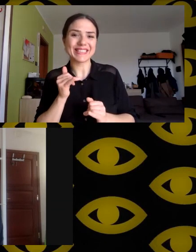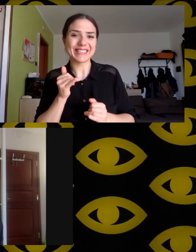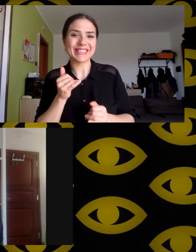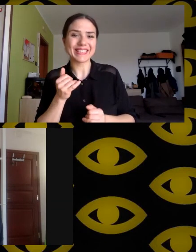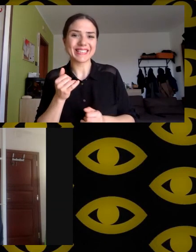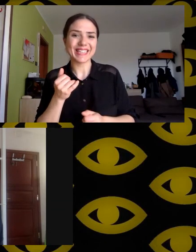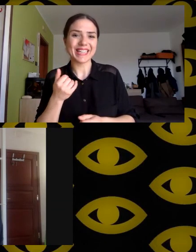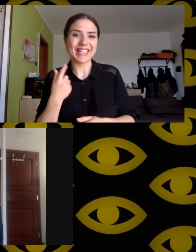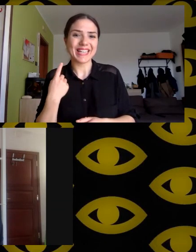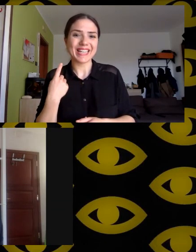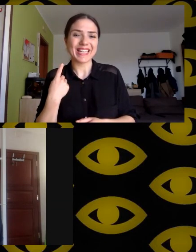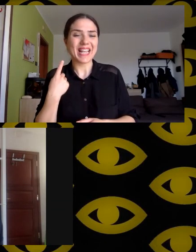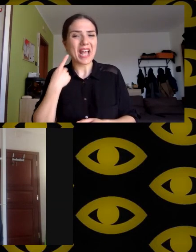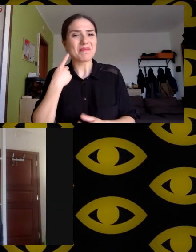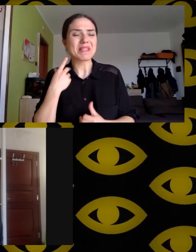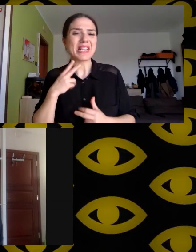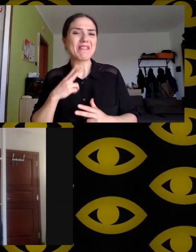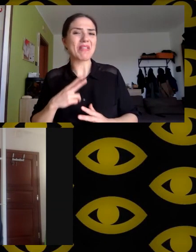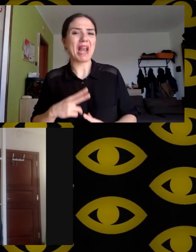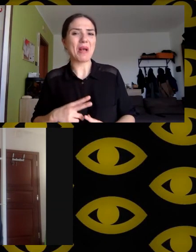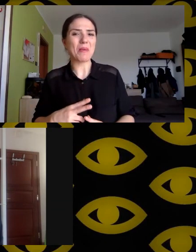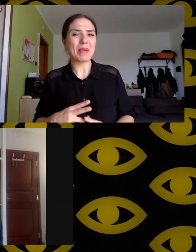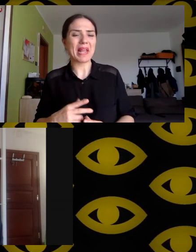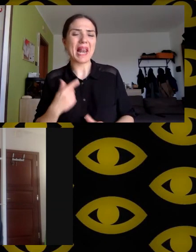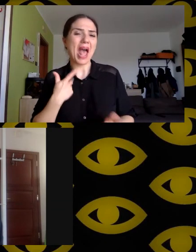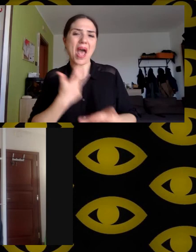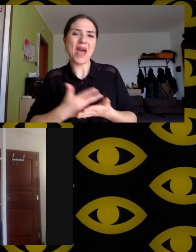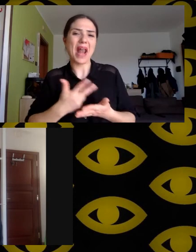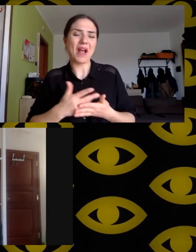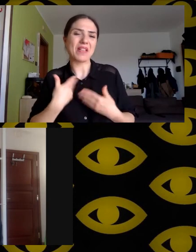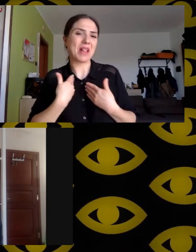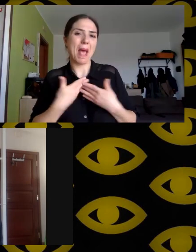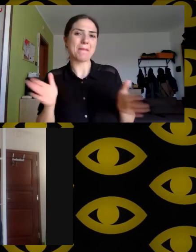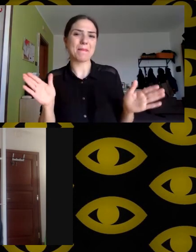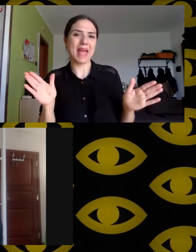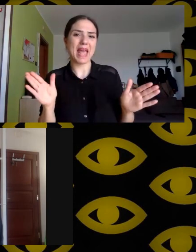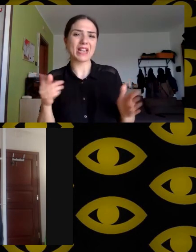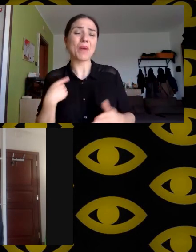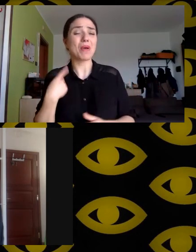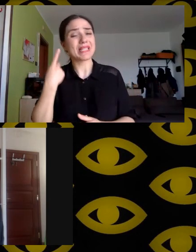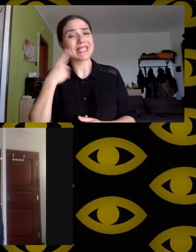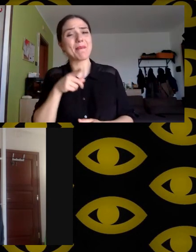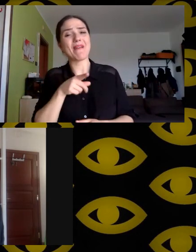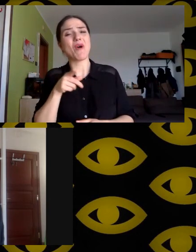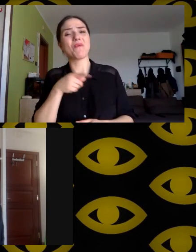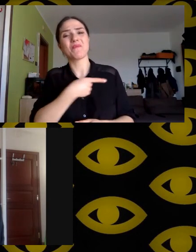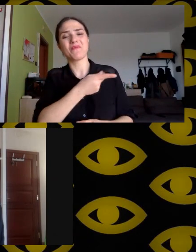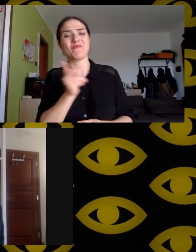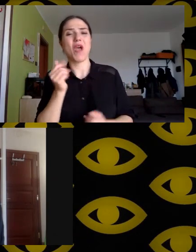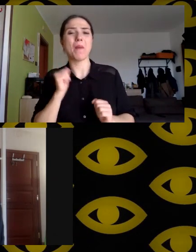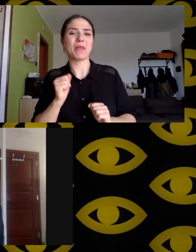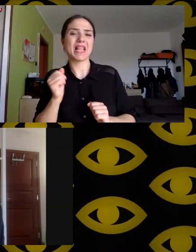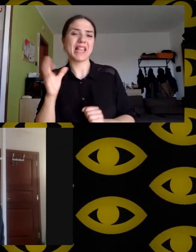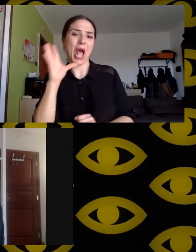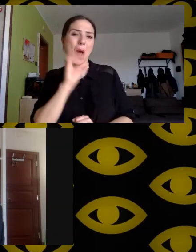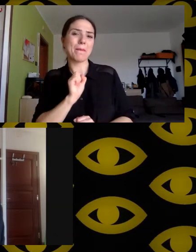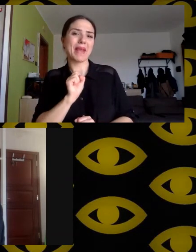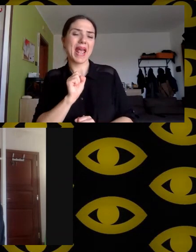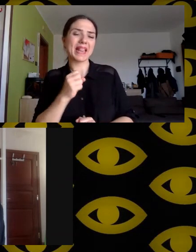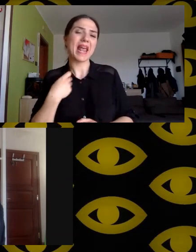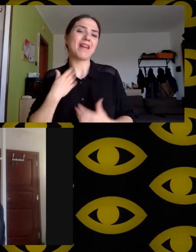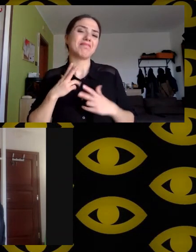quindi ero proprio tranquilla e poi soprattutto sapevo di essere compresa. Mi fa molto molto